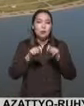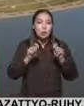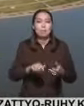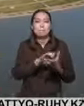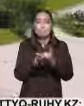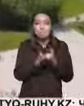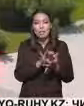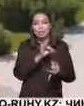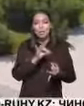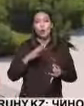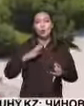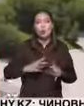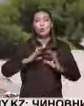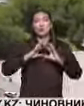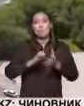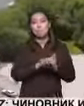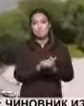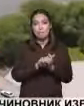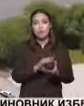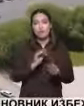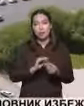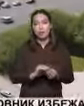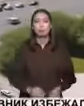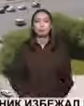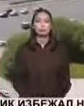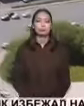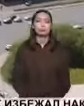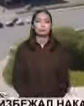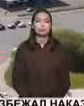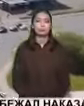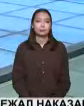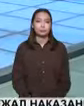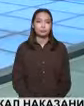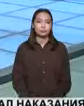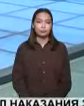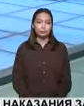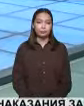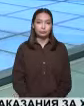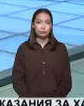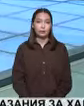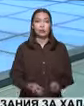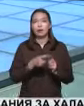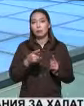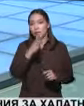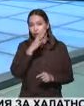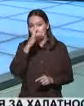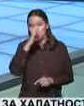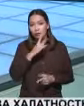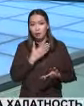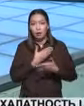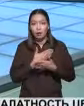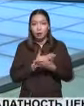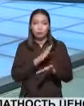и устойчивого мира. Дана Ермак, Нуржан Махмутов, Астана, Таймс. Тем временем в Казахстане активно